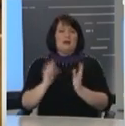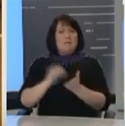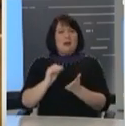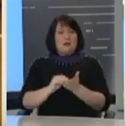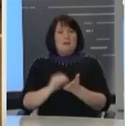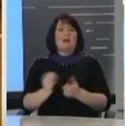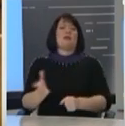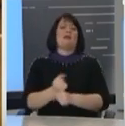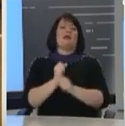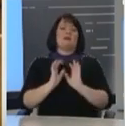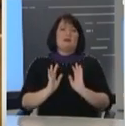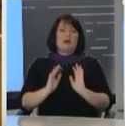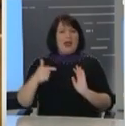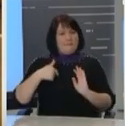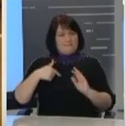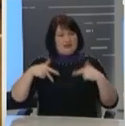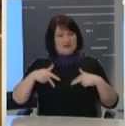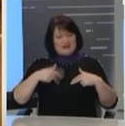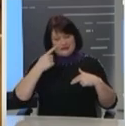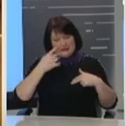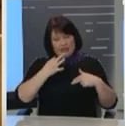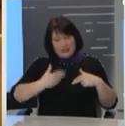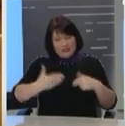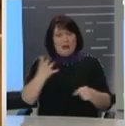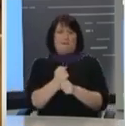ξανά, αυτή η κυβέρνηση φαίνεται να πετυχαίνει.